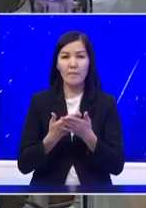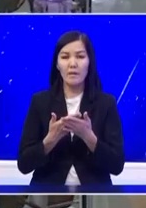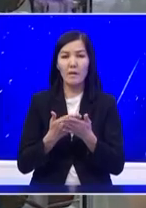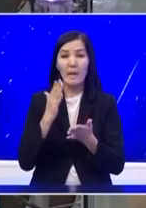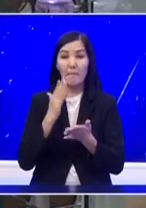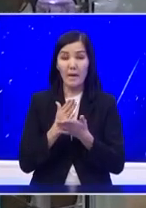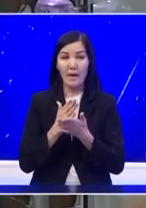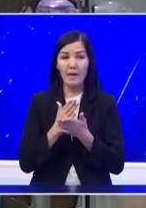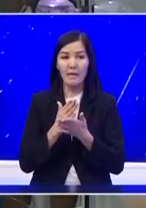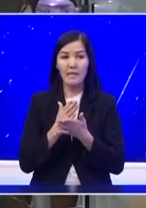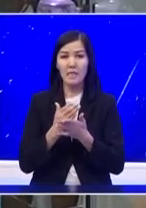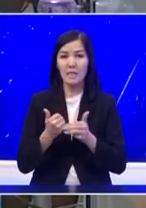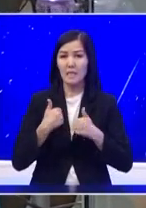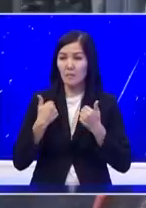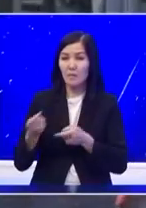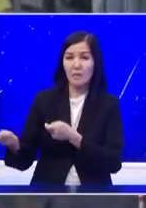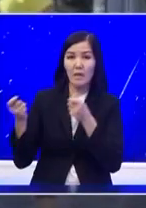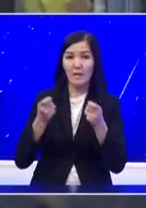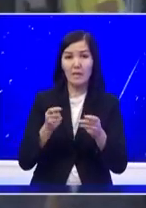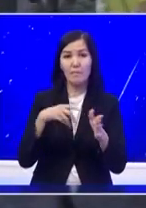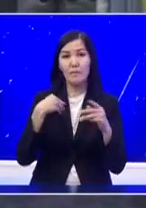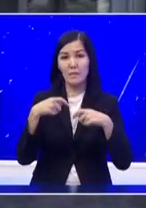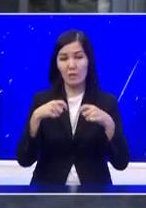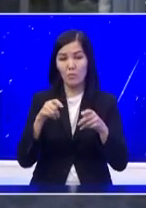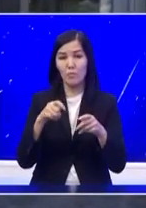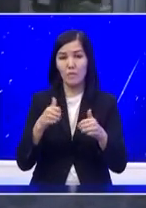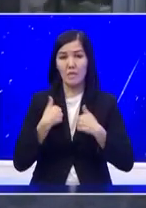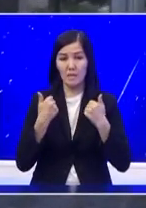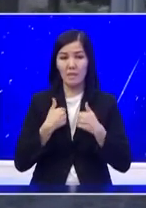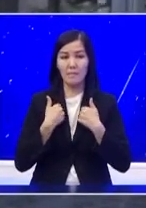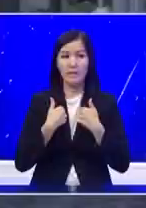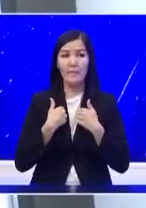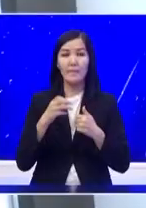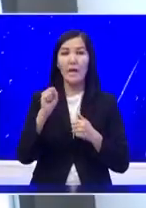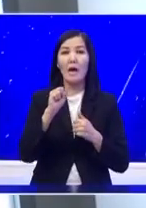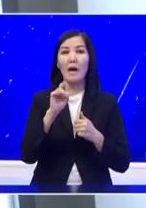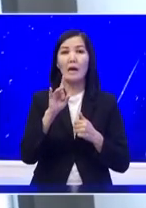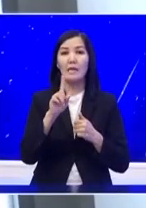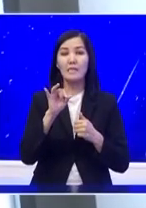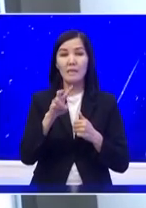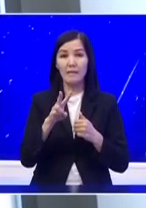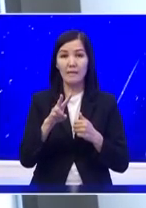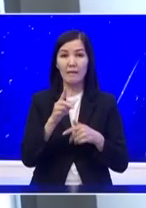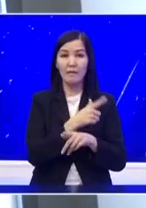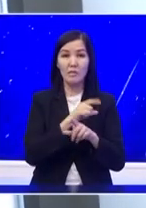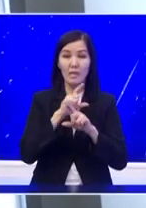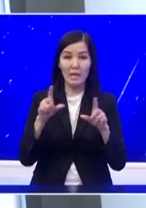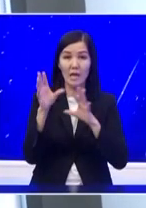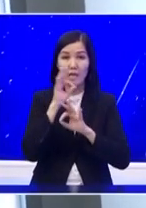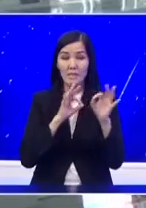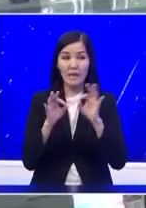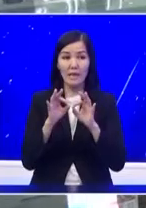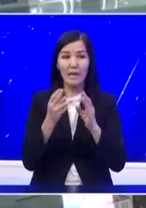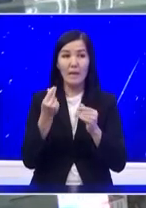біз енді стараемся привозить. Мынау қала орталығындағы арзан дәріханасы. Атына зат сай. Шаһардағы басқа